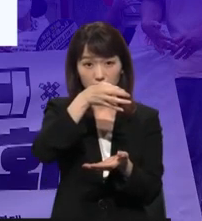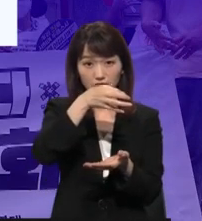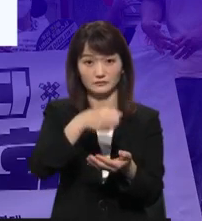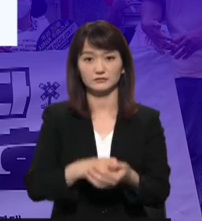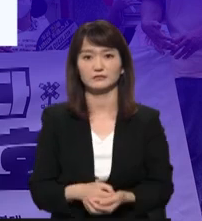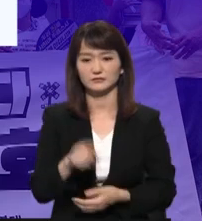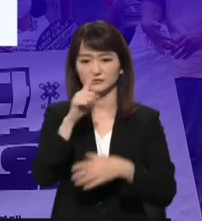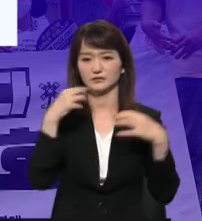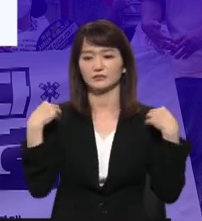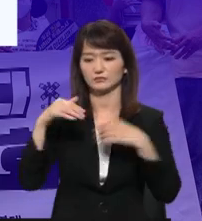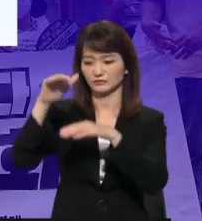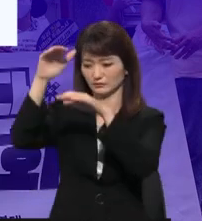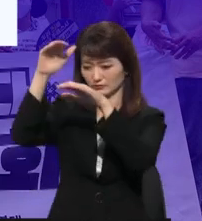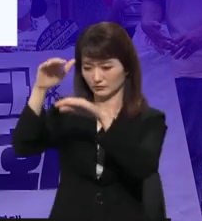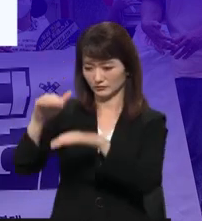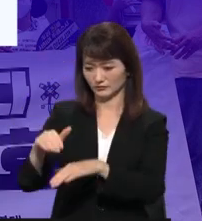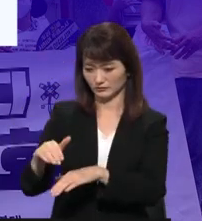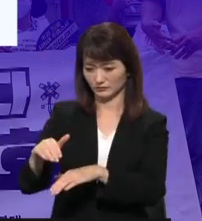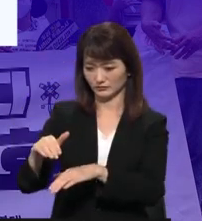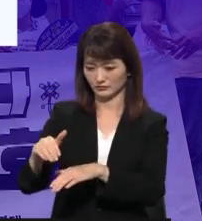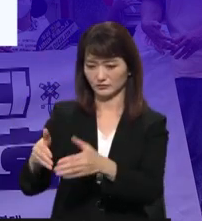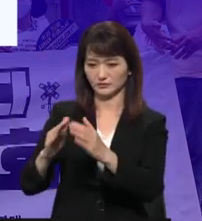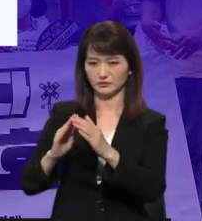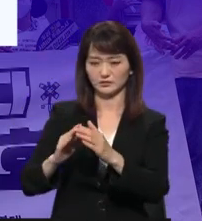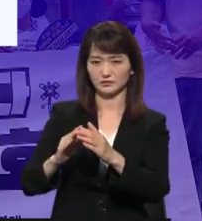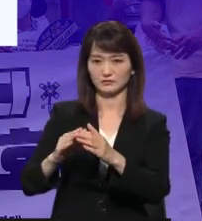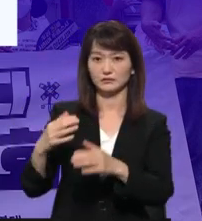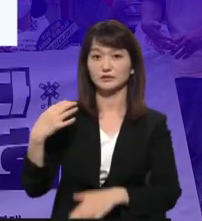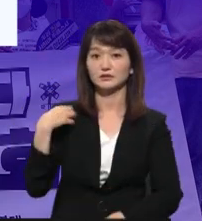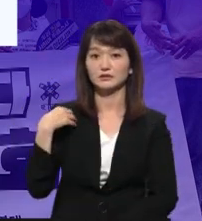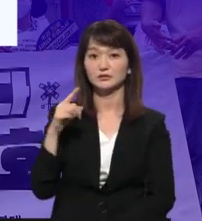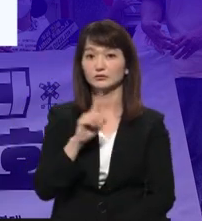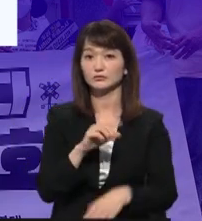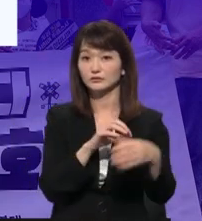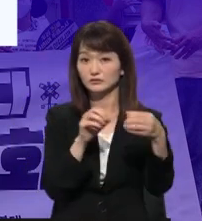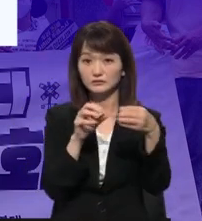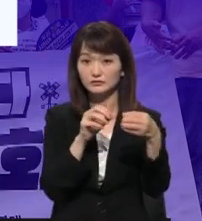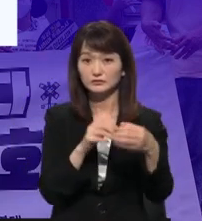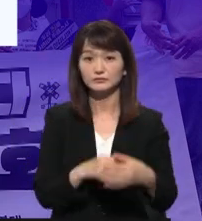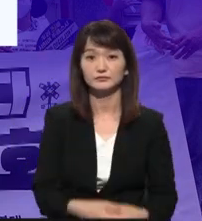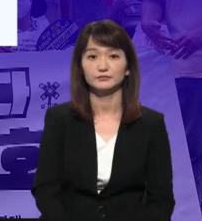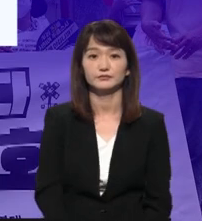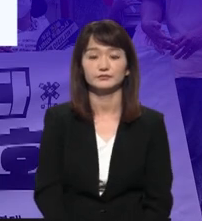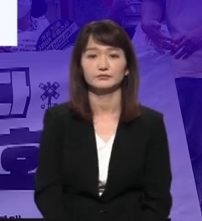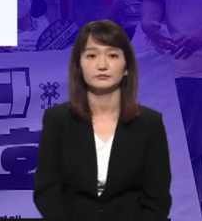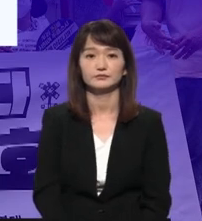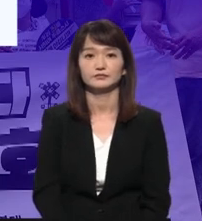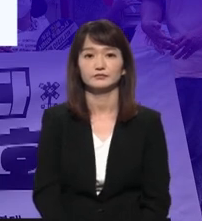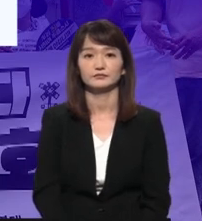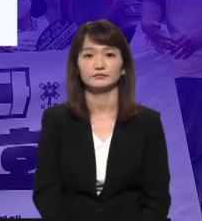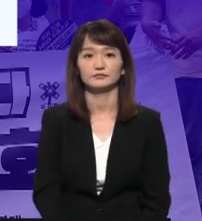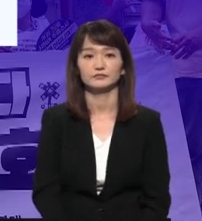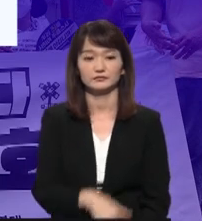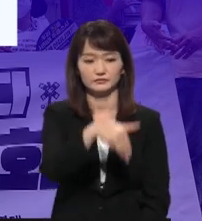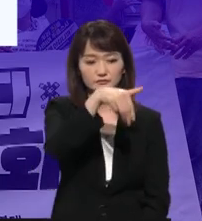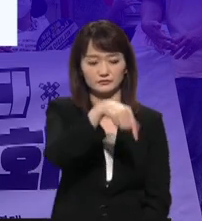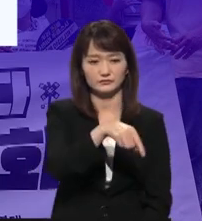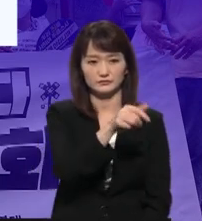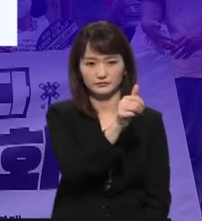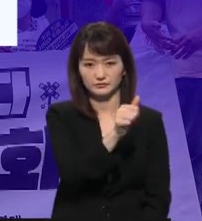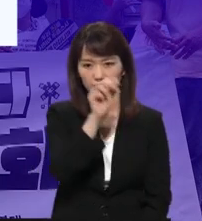정부안을 짜는 데는 총책임을 갖고 있으니까요 혹시 어떤 얘기들이 있었습니까 저희가 거듭난 자리에서